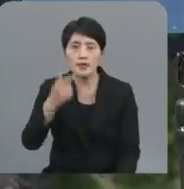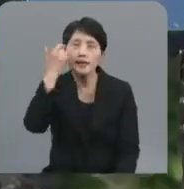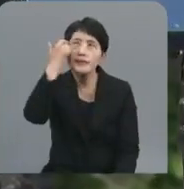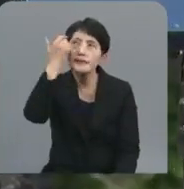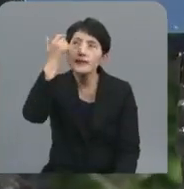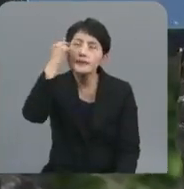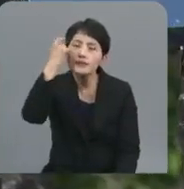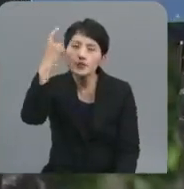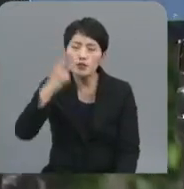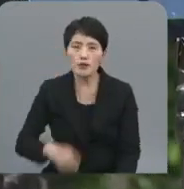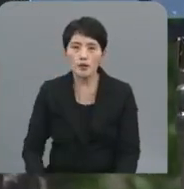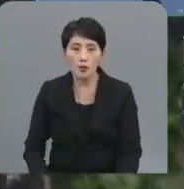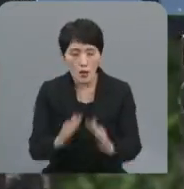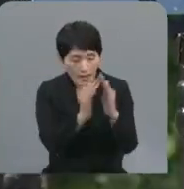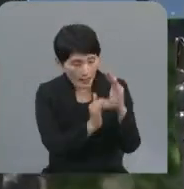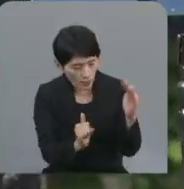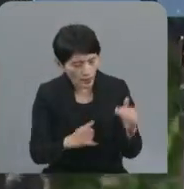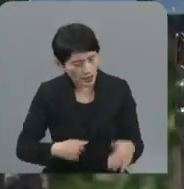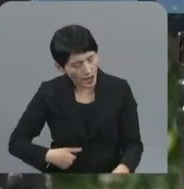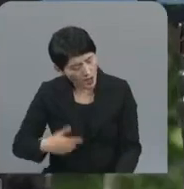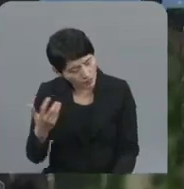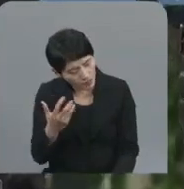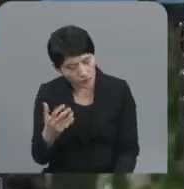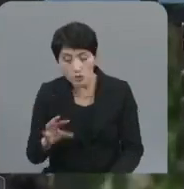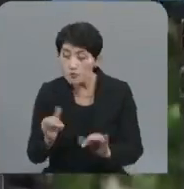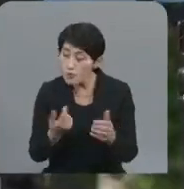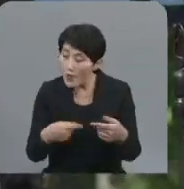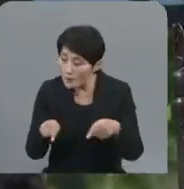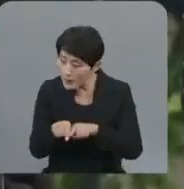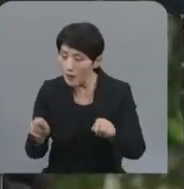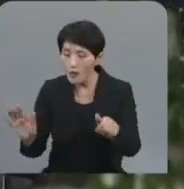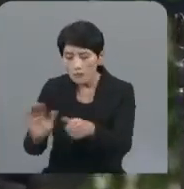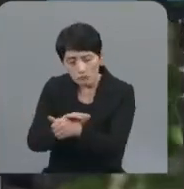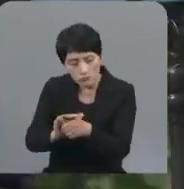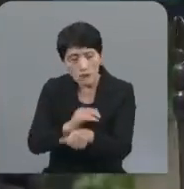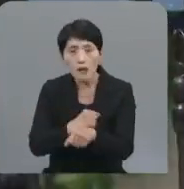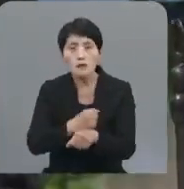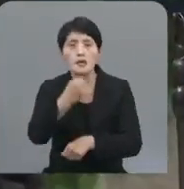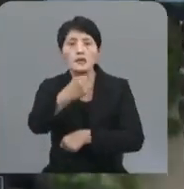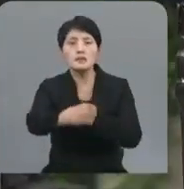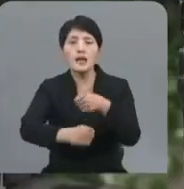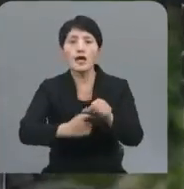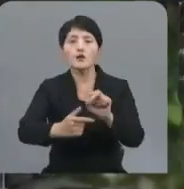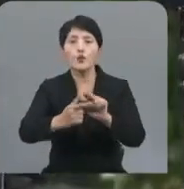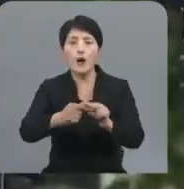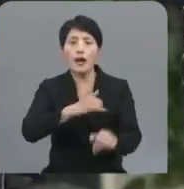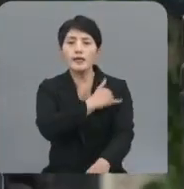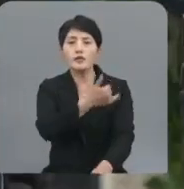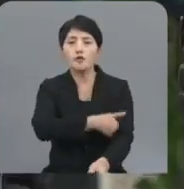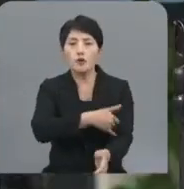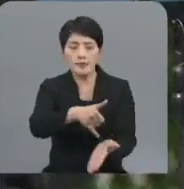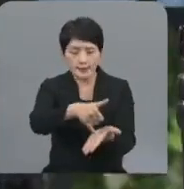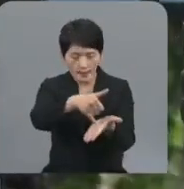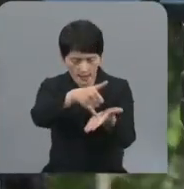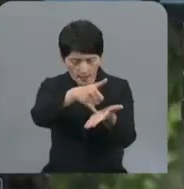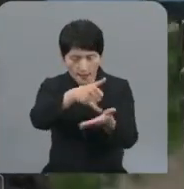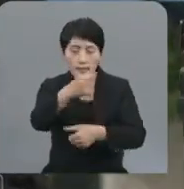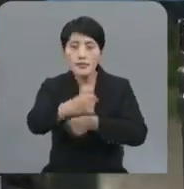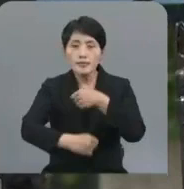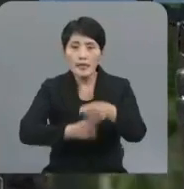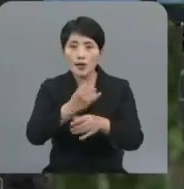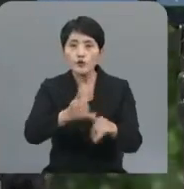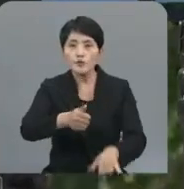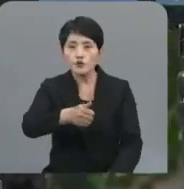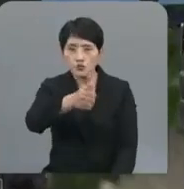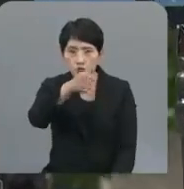phát biểu tại sự kiện thủ tướng Han khẳng định việc nghĩa vụ đương nhiên của một quốc gia dân chủ hướng đến tự do và nhân quyền chính là tưởng nhớ